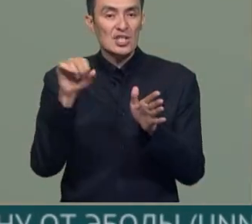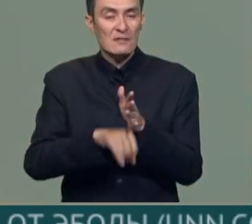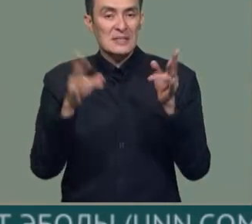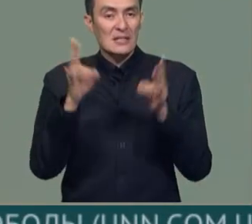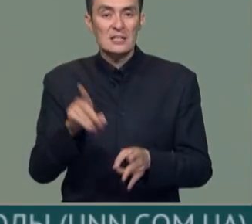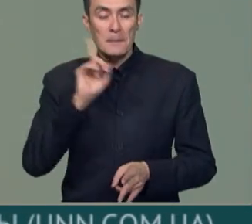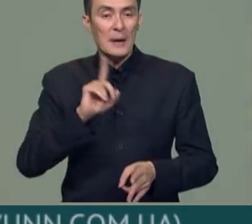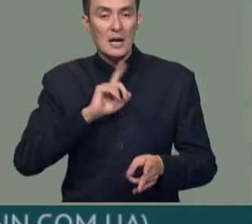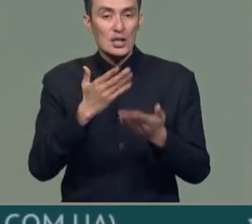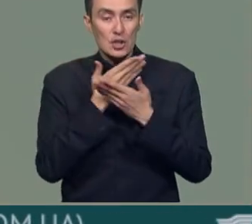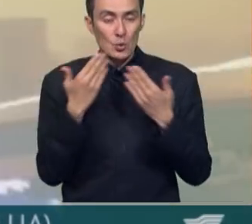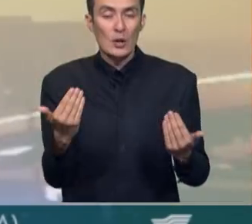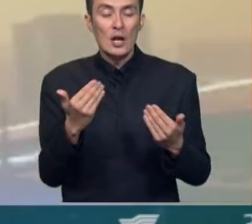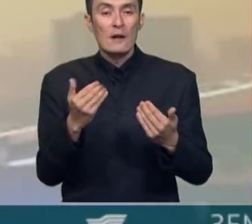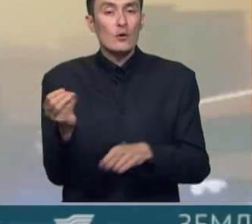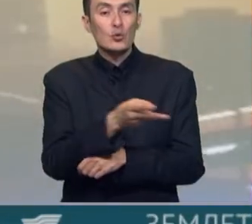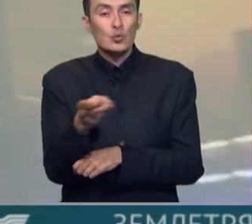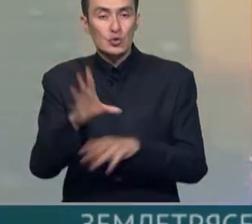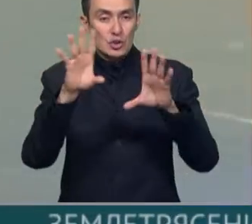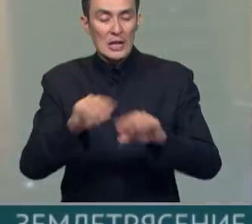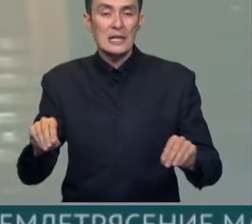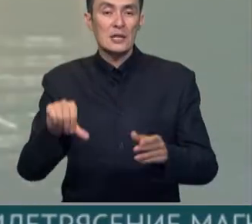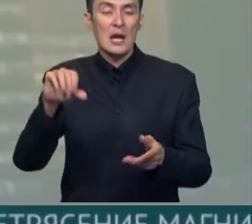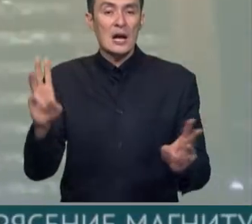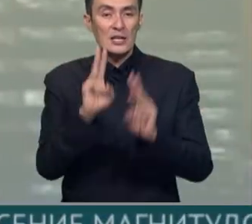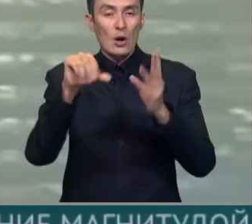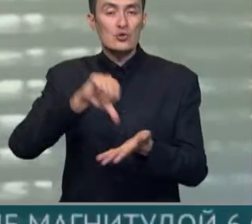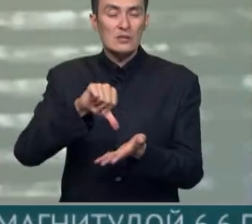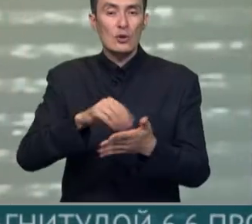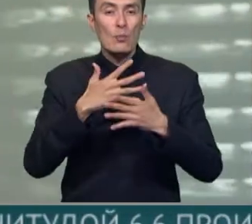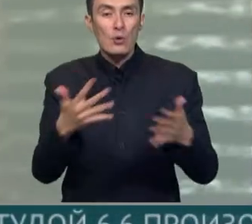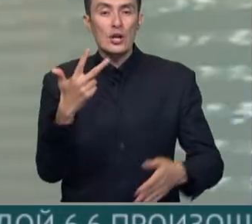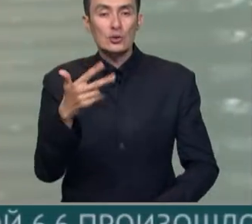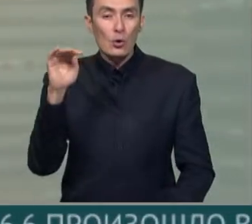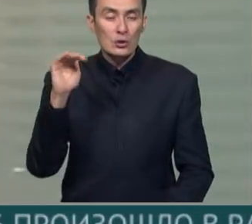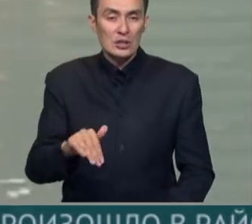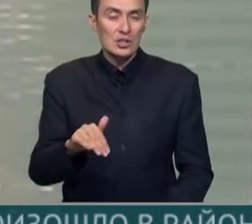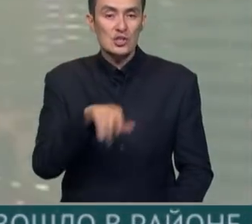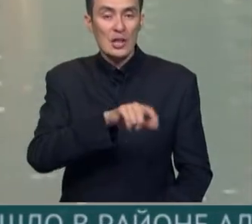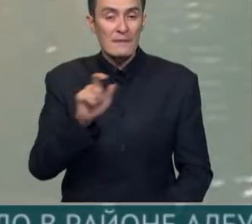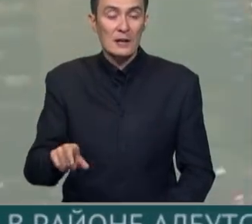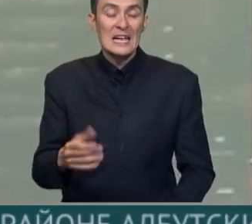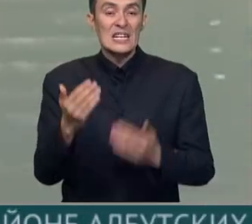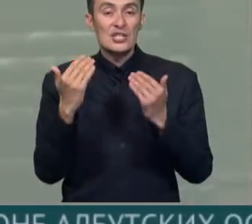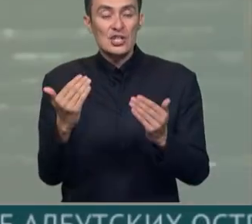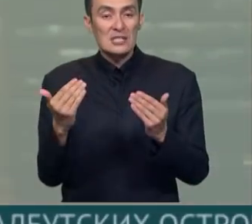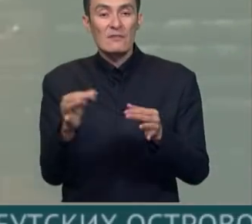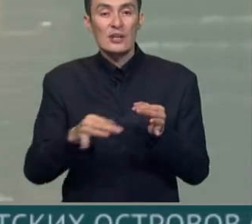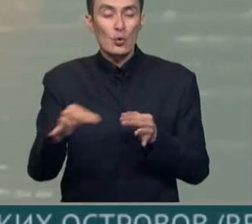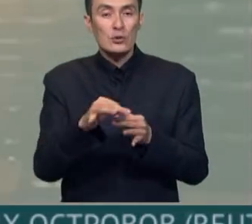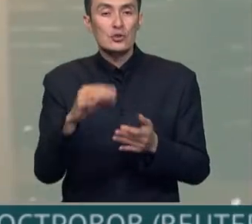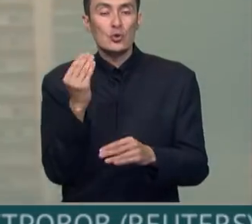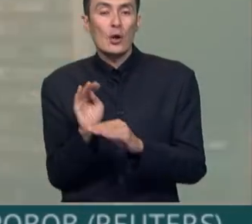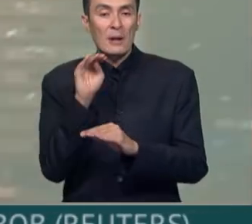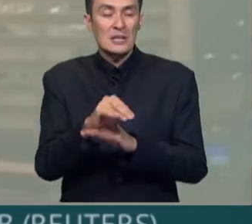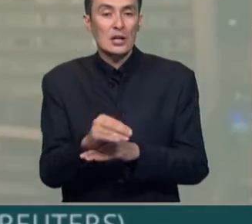и пострадавших пока не поступало. В тушении задействованы более 3000 пожарных. Сейчас в регион